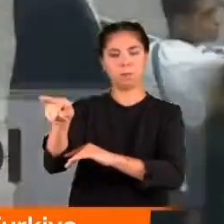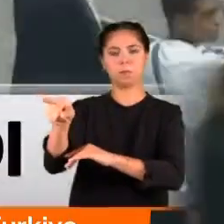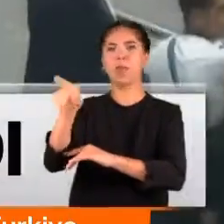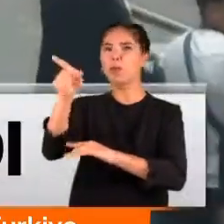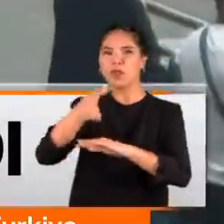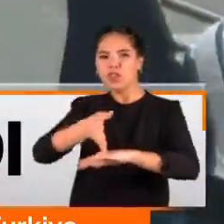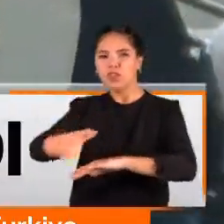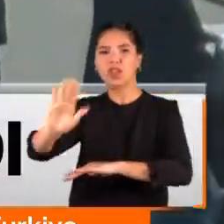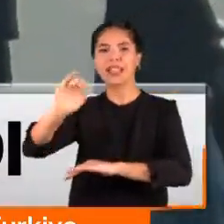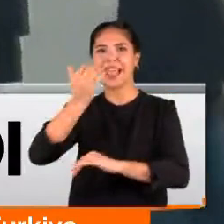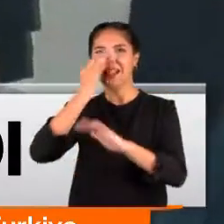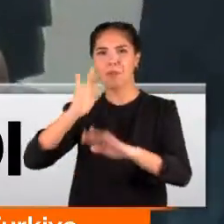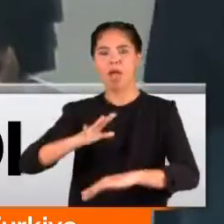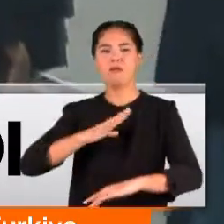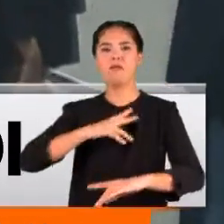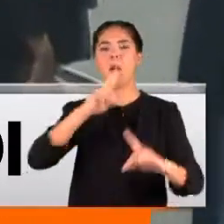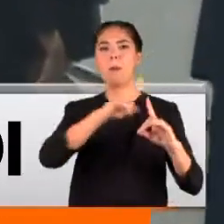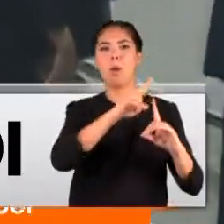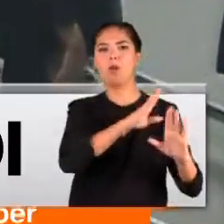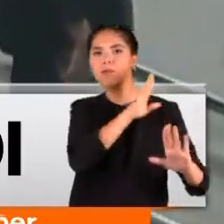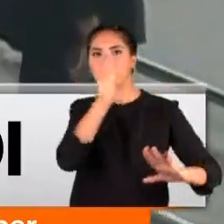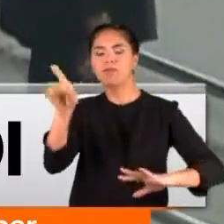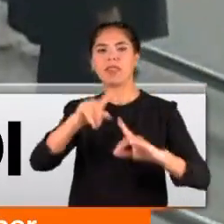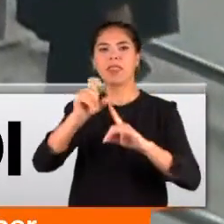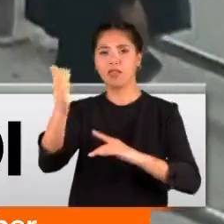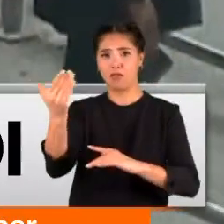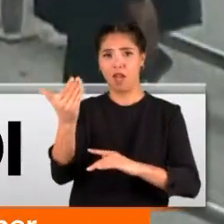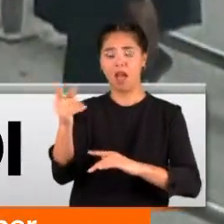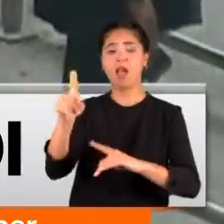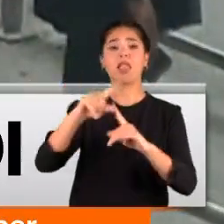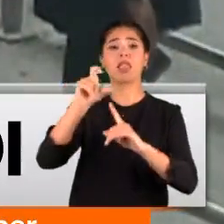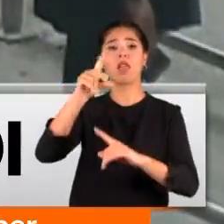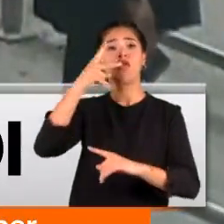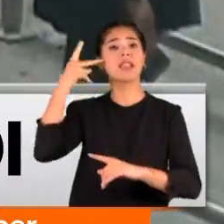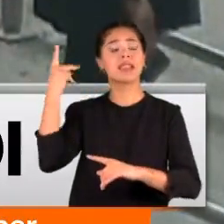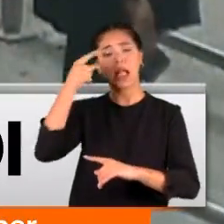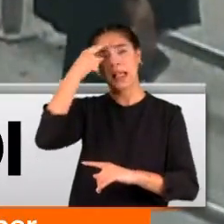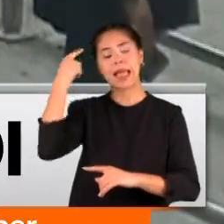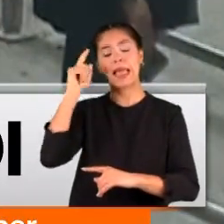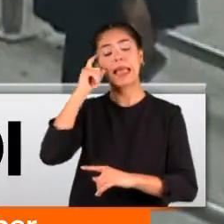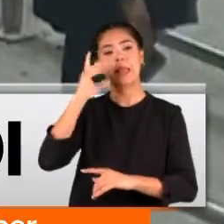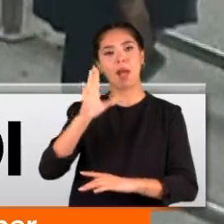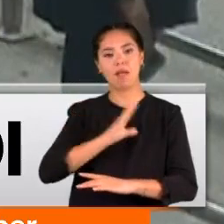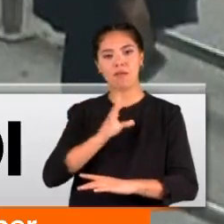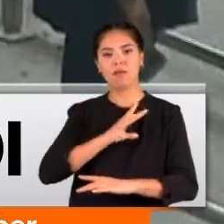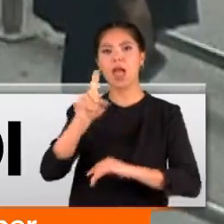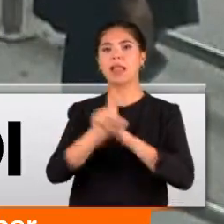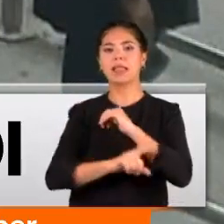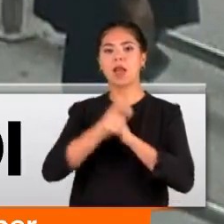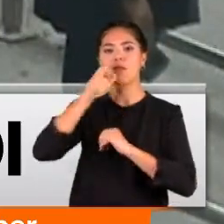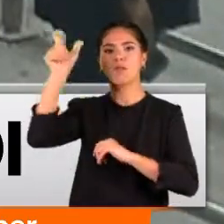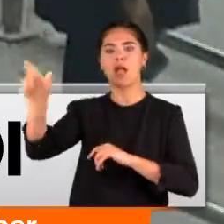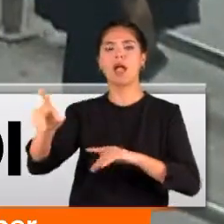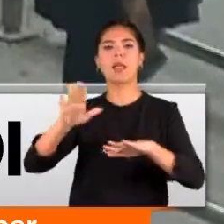Terminal çıkışında taksi beklerken polisler yanına gitti, kimliğini istedi. Kimliğin sahte olma ihtimaline karşı terörist Hozman parmak